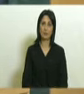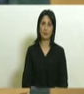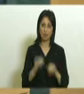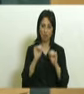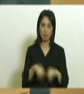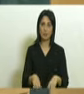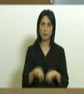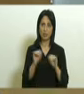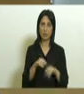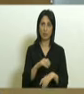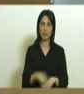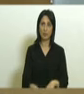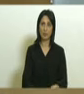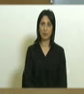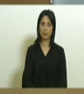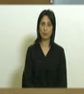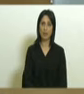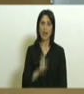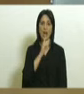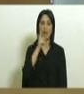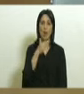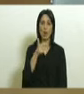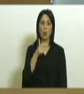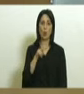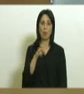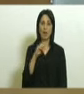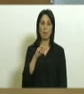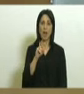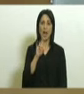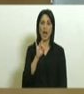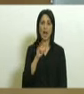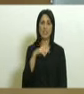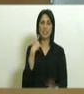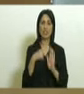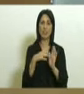შეიძლება, შეიძლება. ქალბატონი გუგული მაგრაძე.